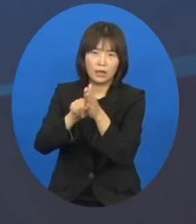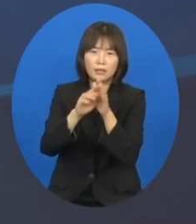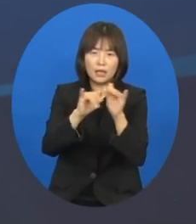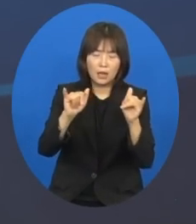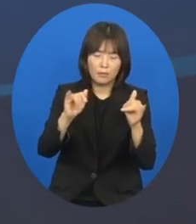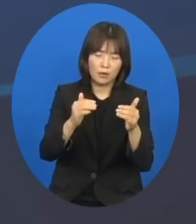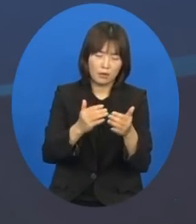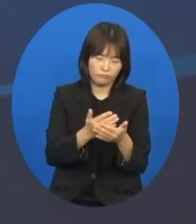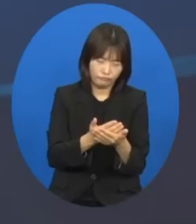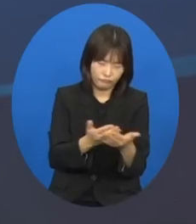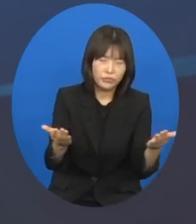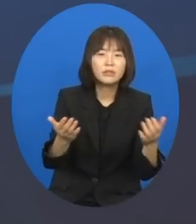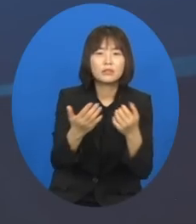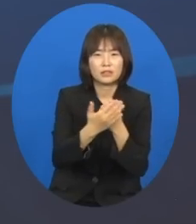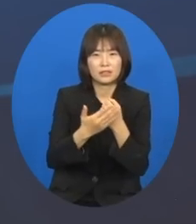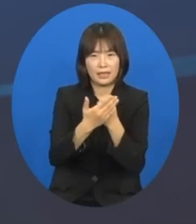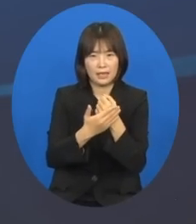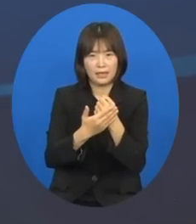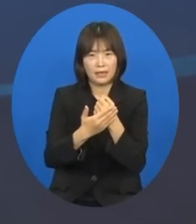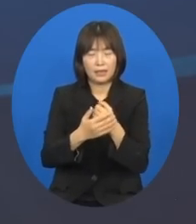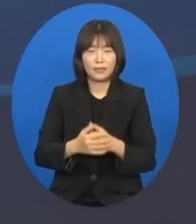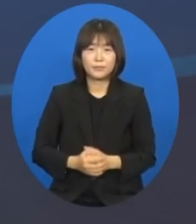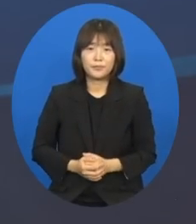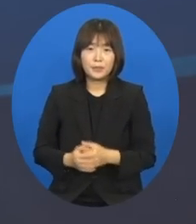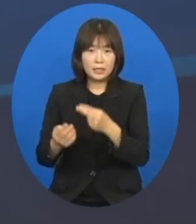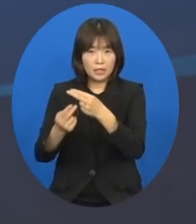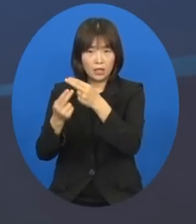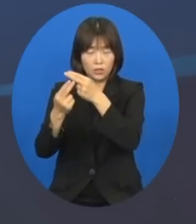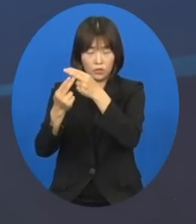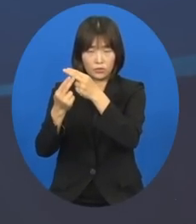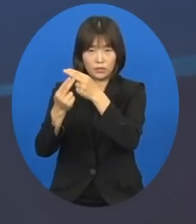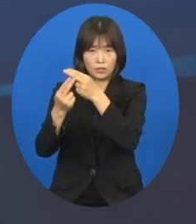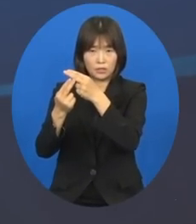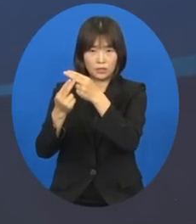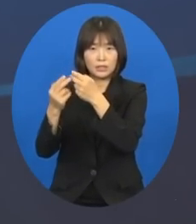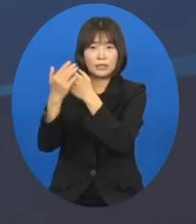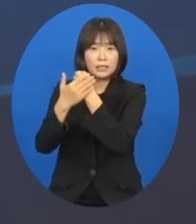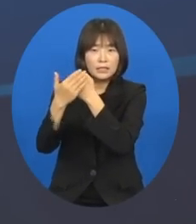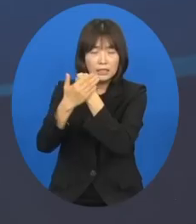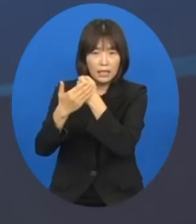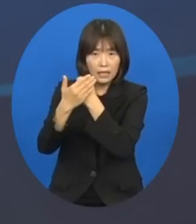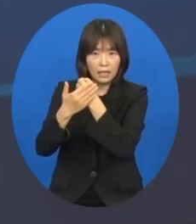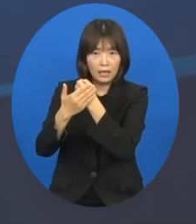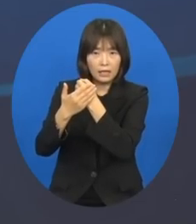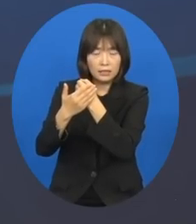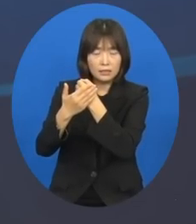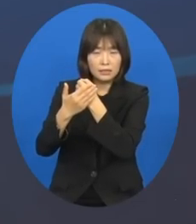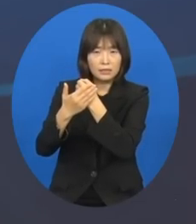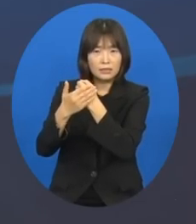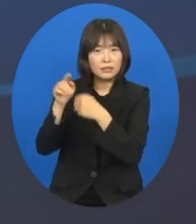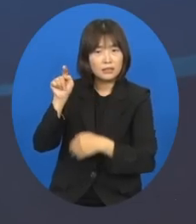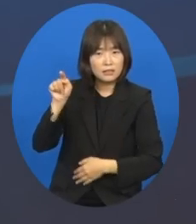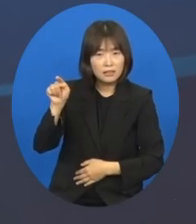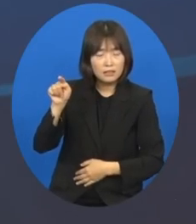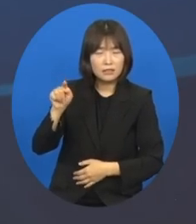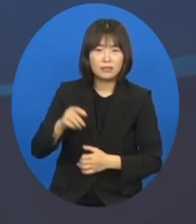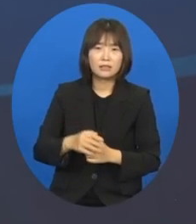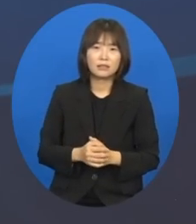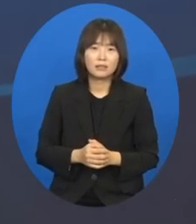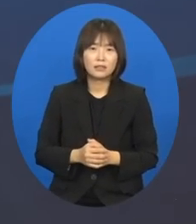은혜라 합니다 아 쌓아두신 은혜의 용도가 있는데 그 용도는 다른데 쓰는 용도가